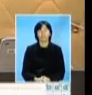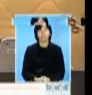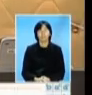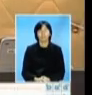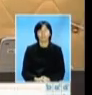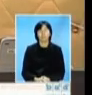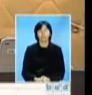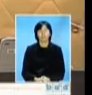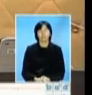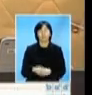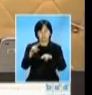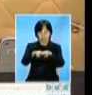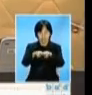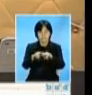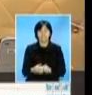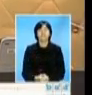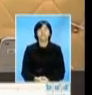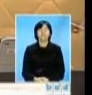นั่งลงฮะ